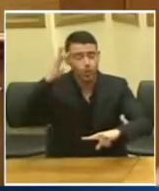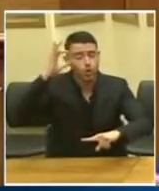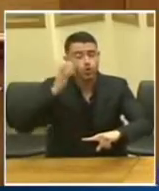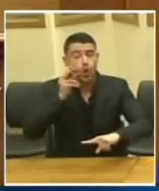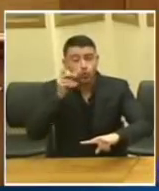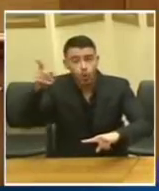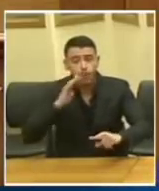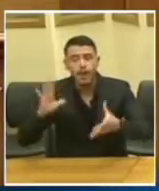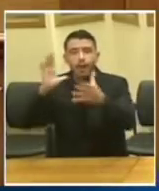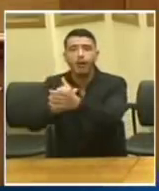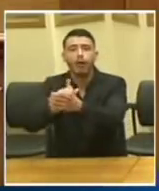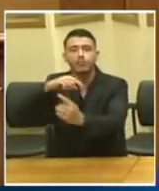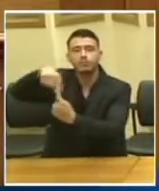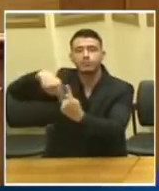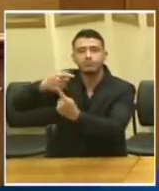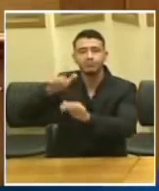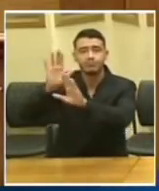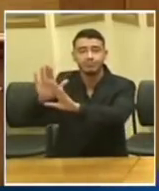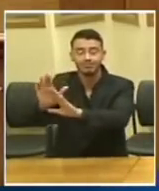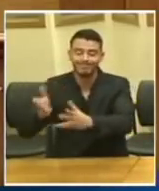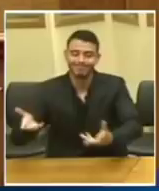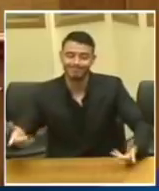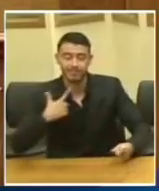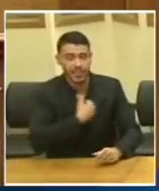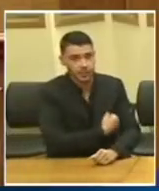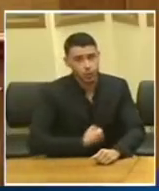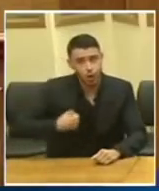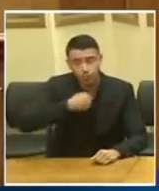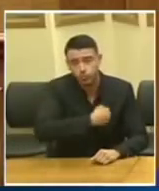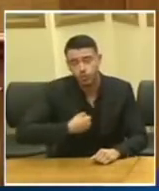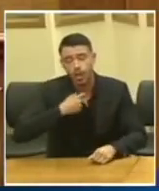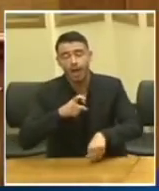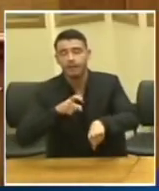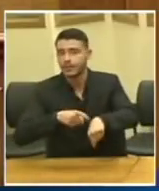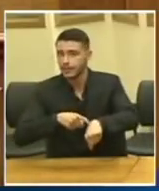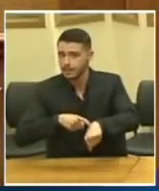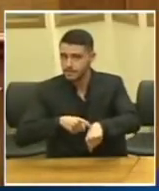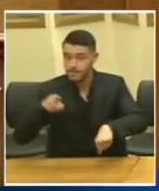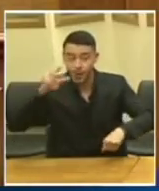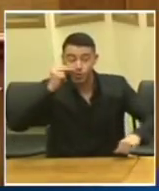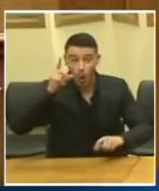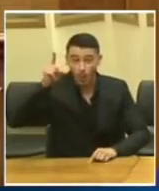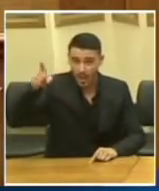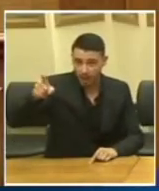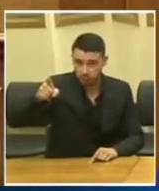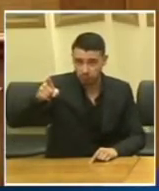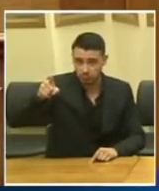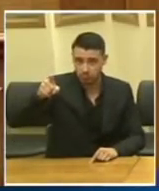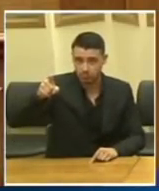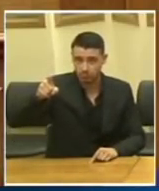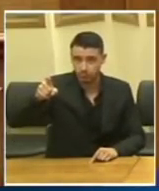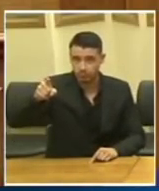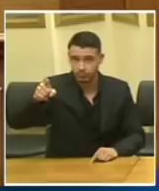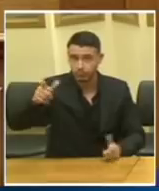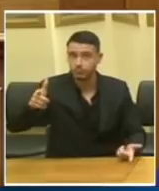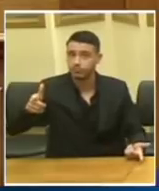Για κακή σας τύχη όμως, την ίδια ώρα, στη γειτονική χώρα, τόσο ο κύριος